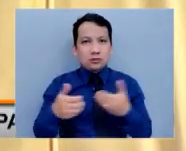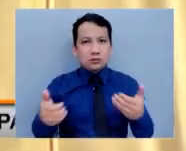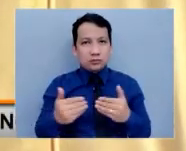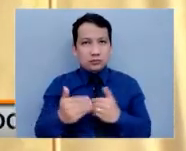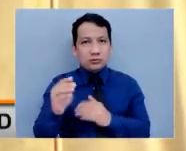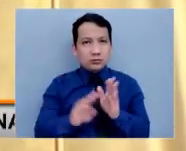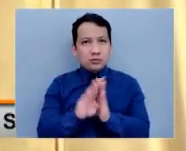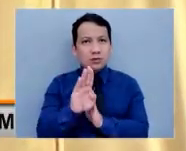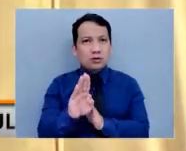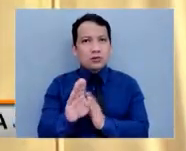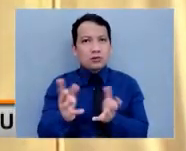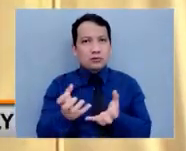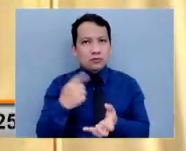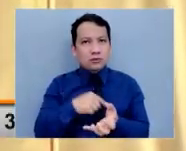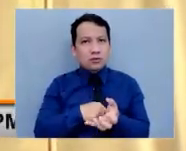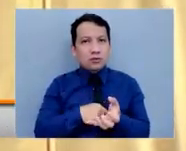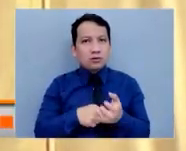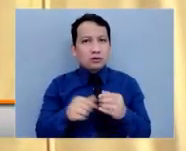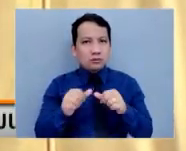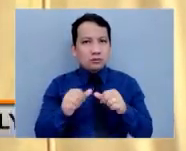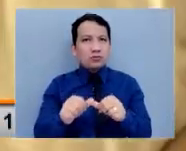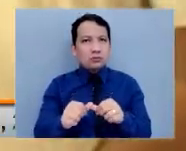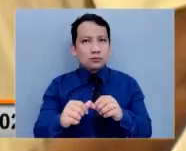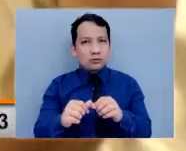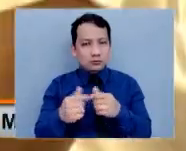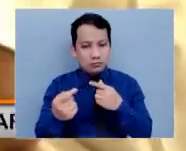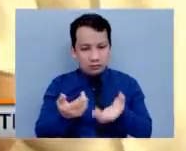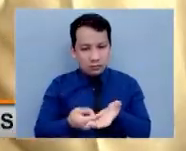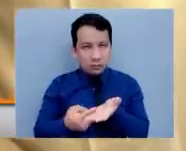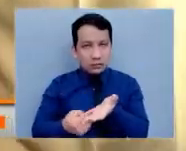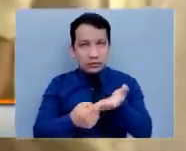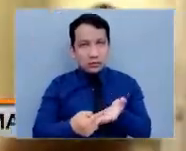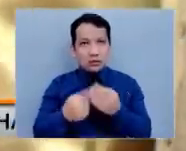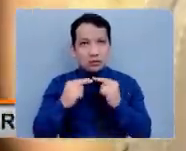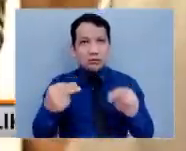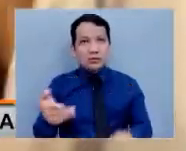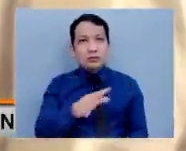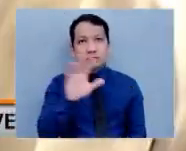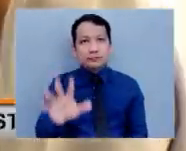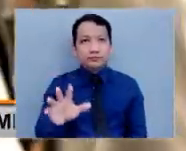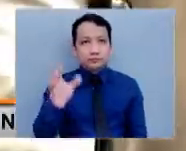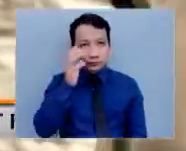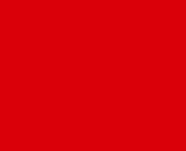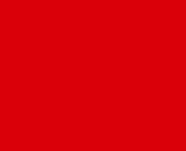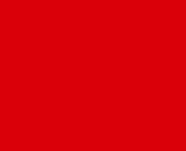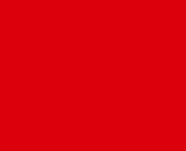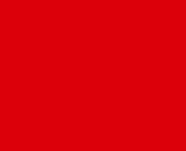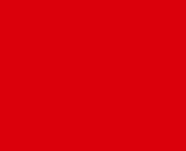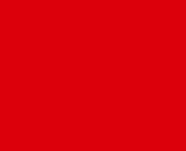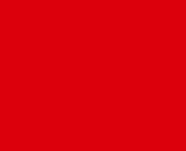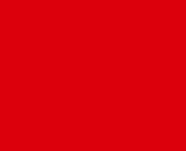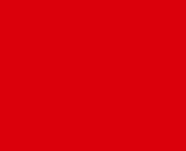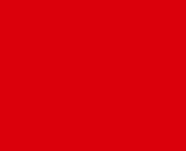naman talaga natin patuloy ang pag-uusap. Nagbabalita mula sa Frontline, Camille Samonte, News 5.